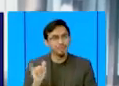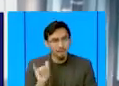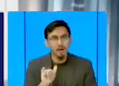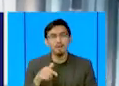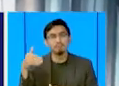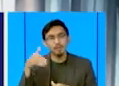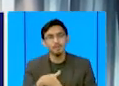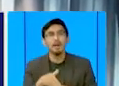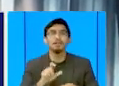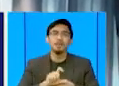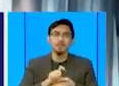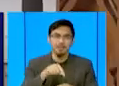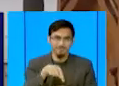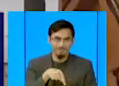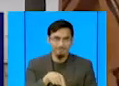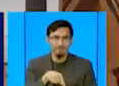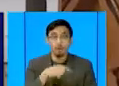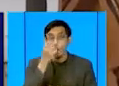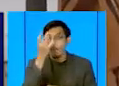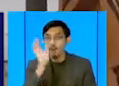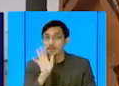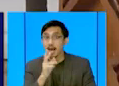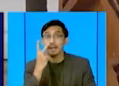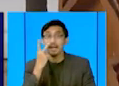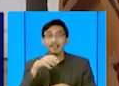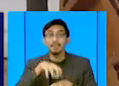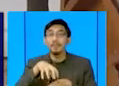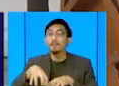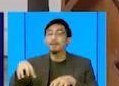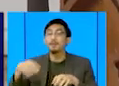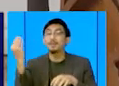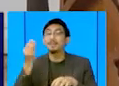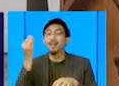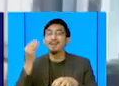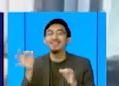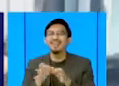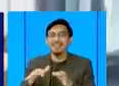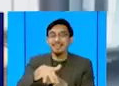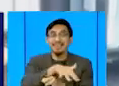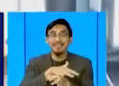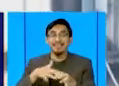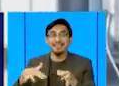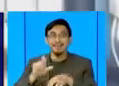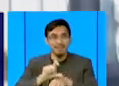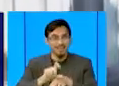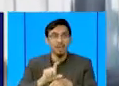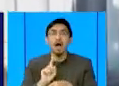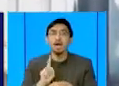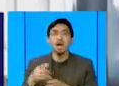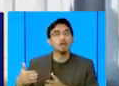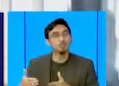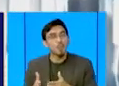Tashkent, Uzbekistan, jangan lupa untuk mengeksplor tempat-tempat wisata yang ada di sekitar masjid. Salah satunya adalah sungai